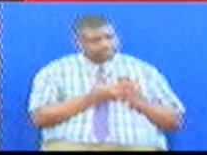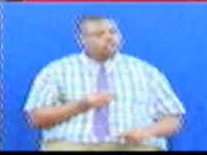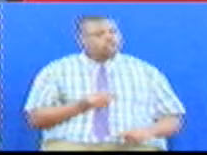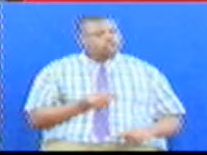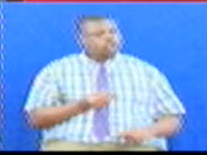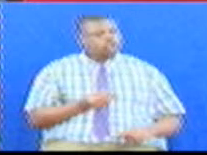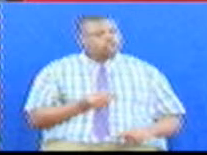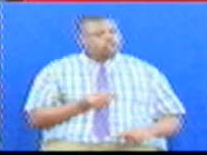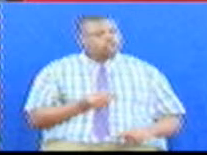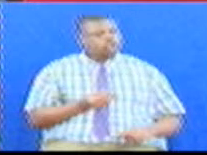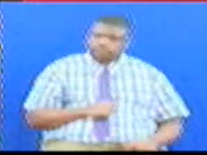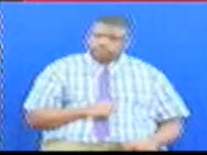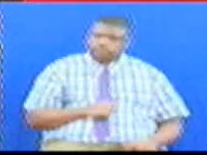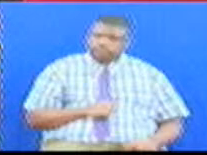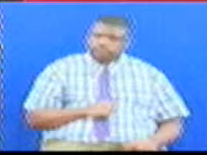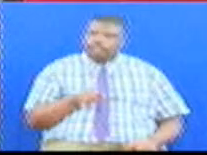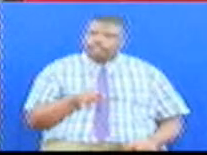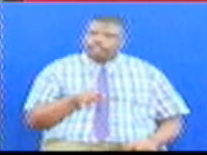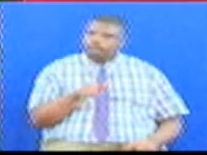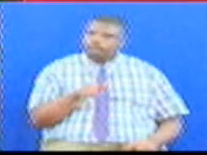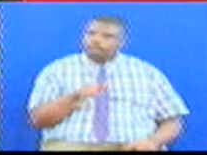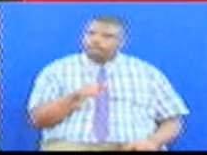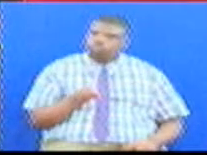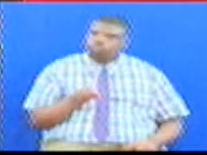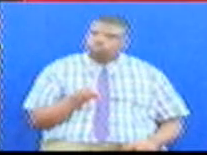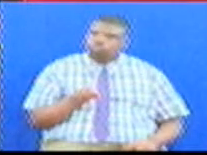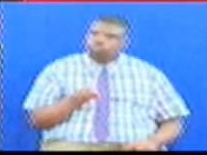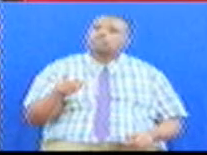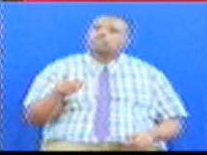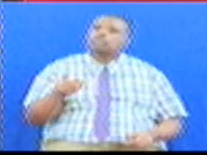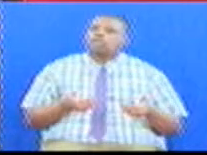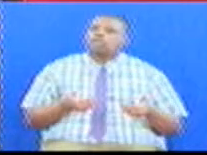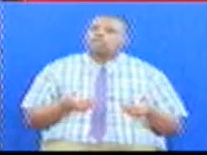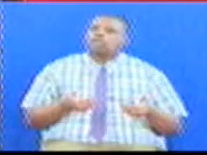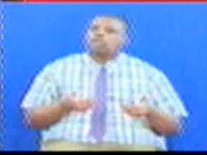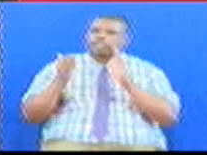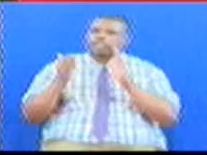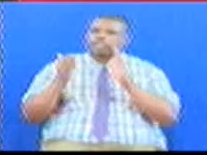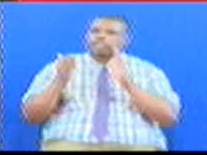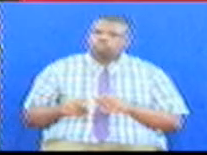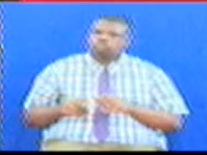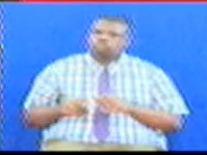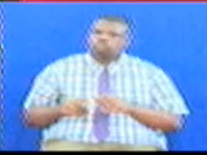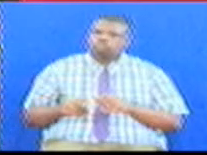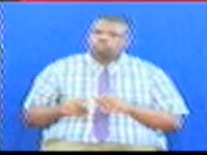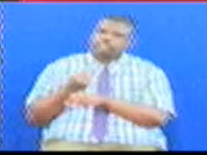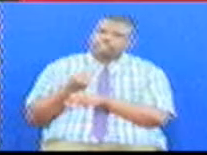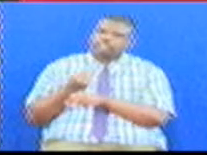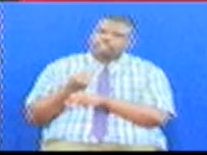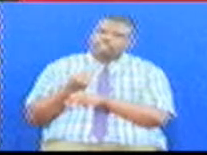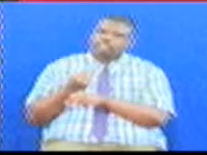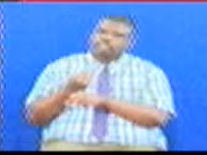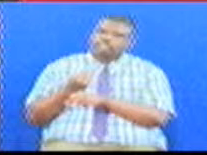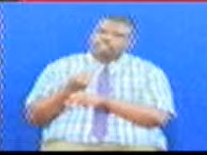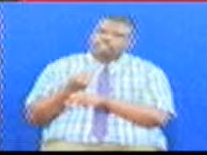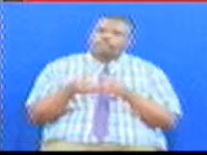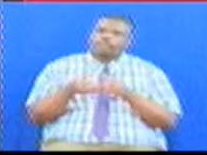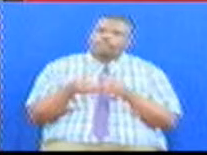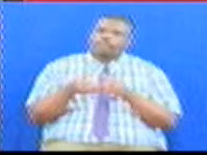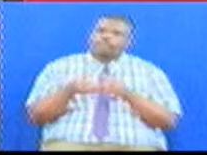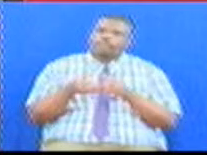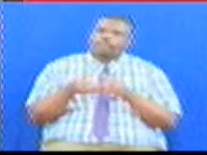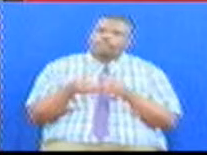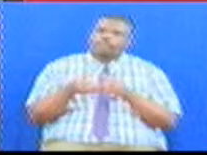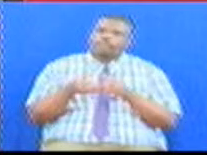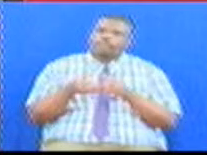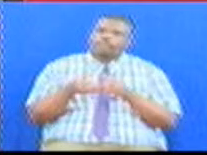37. Hapa mtu wa kushtakiwa ni mwanasheria mkuu, yeye ndio mwenye kazi yake hiyo. Kwa hivyo tuwape nafasi wakuu wetu,